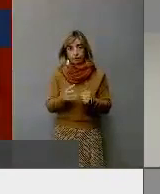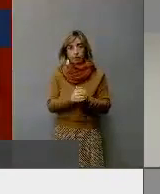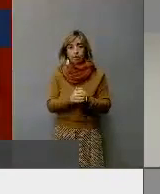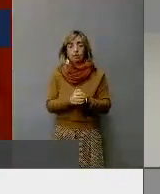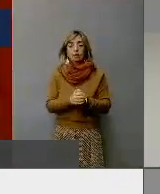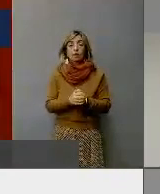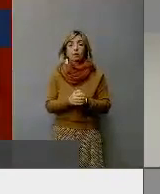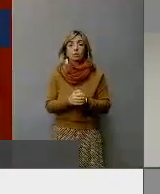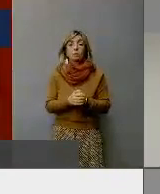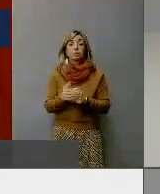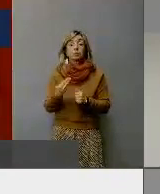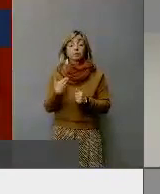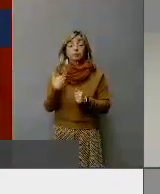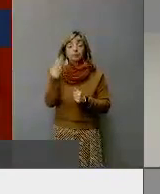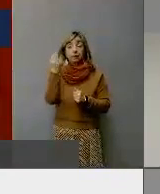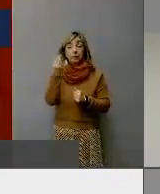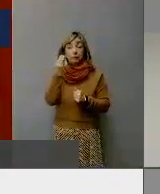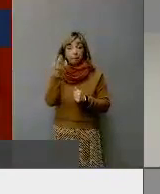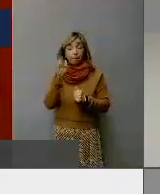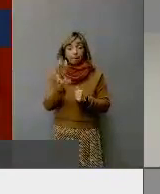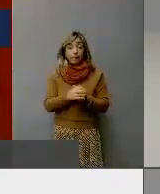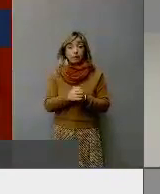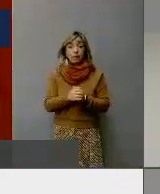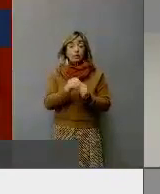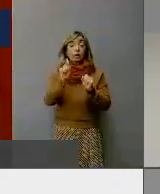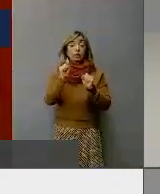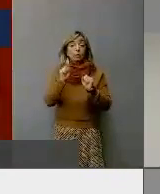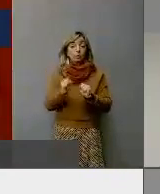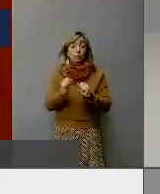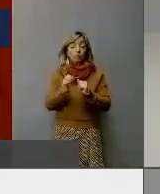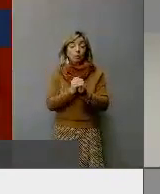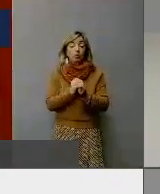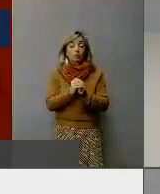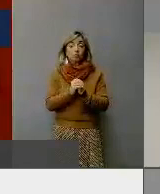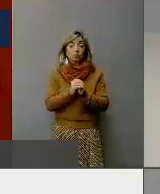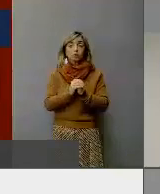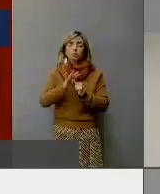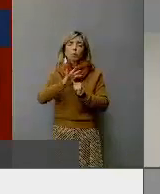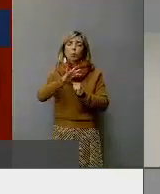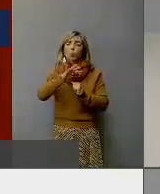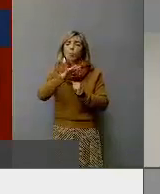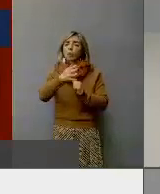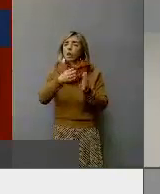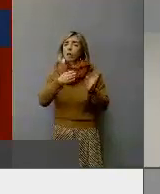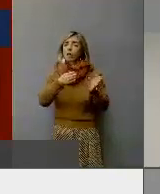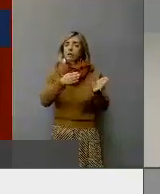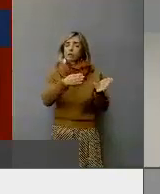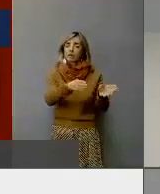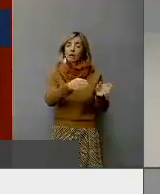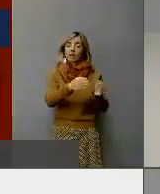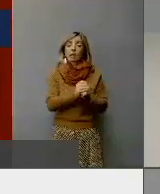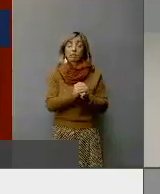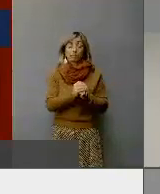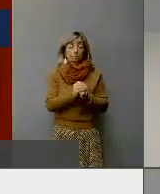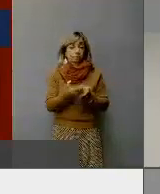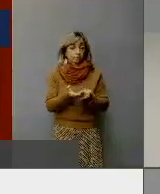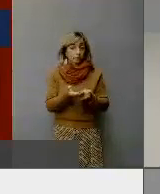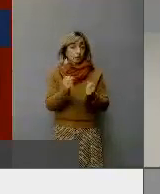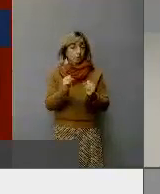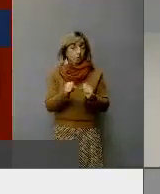ritengo che invece si possa invece per seguire un'altra strada coinvolgendo